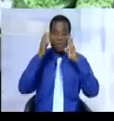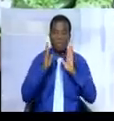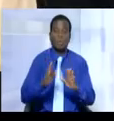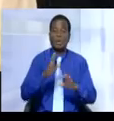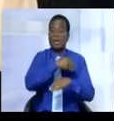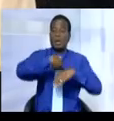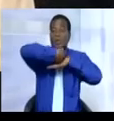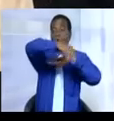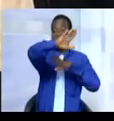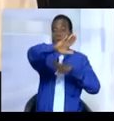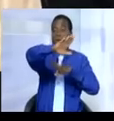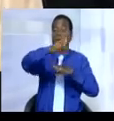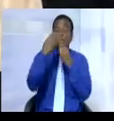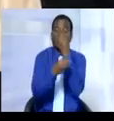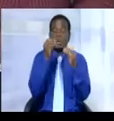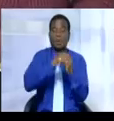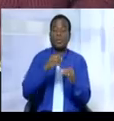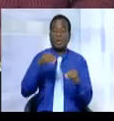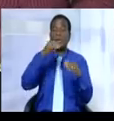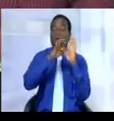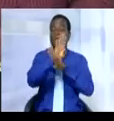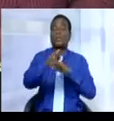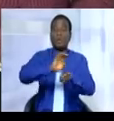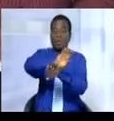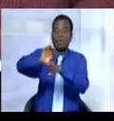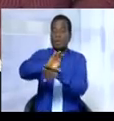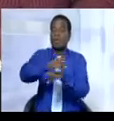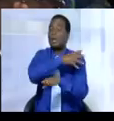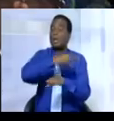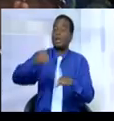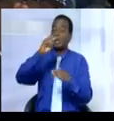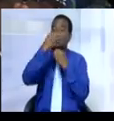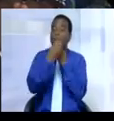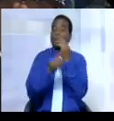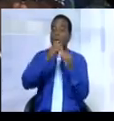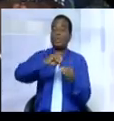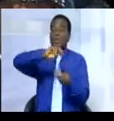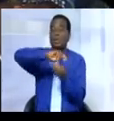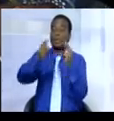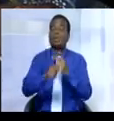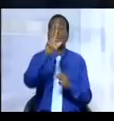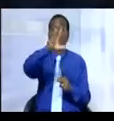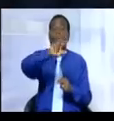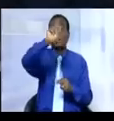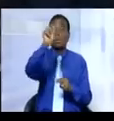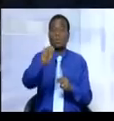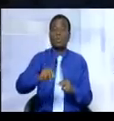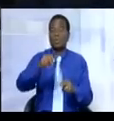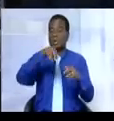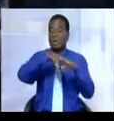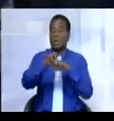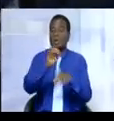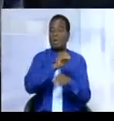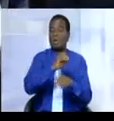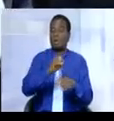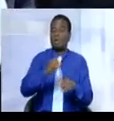bananes douces devant le Cameroun en Afrique. La banane représente 3% du produit intérieur brut, ont